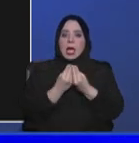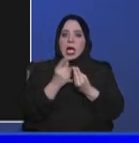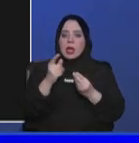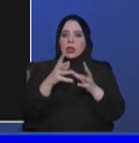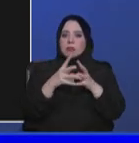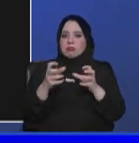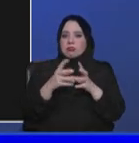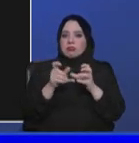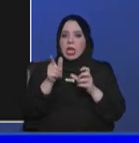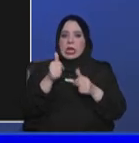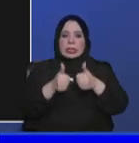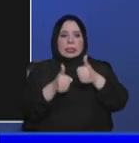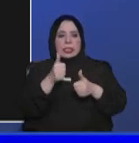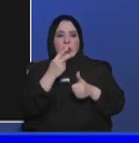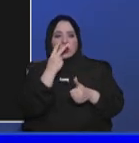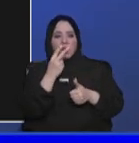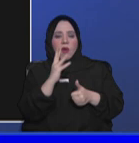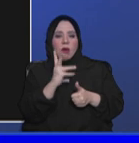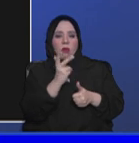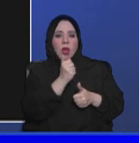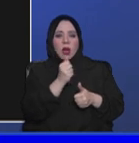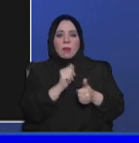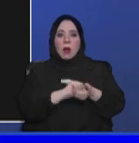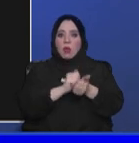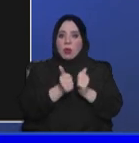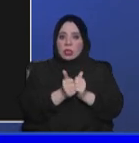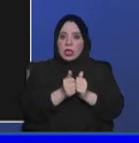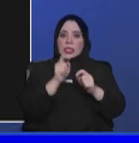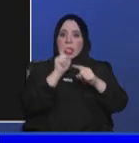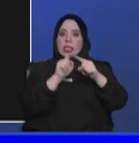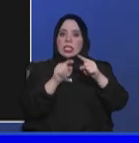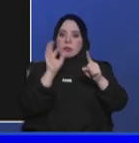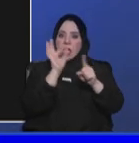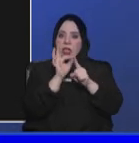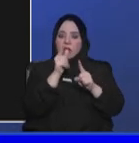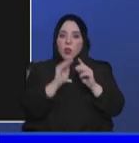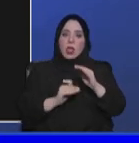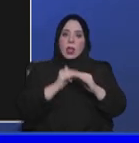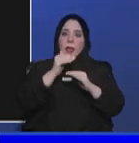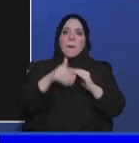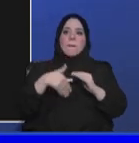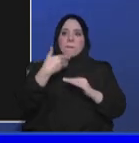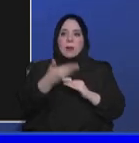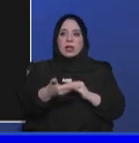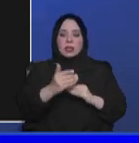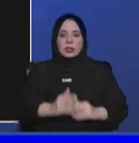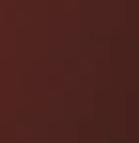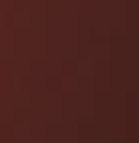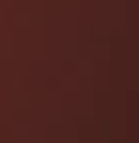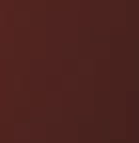قيم مؤشرات الاداء للمبادرات المنجزه والنسب المستهدفه لها بالمرحله المقبله